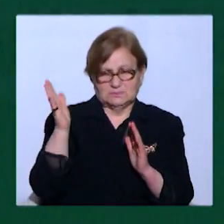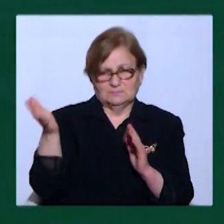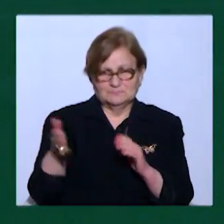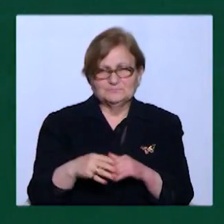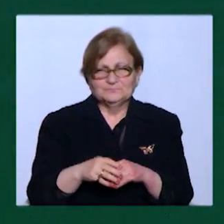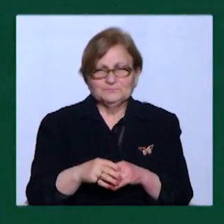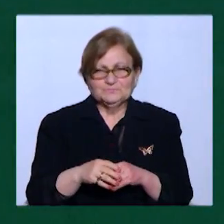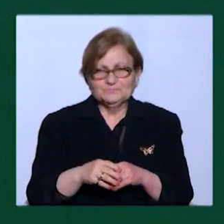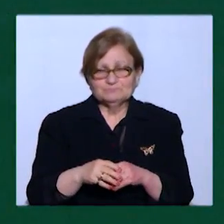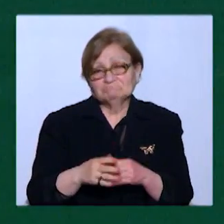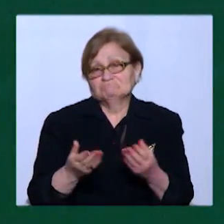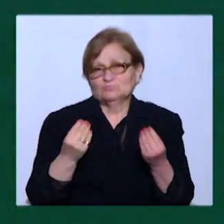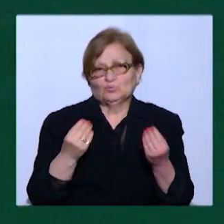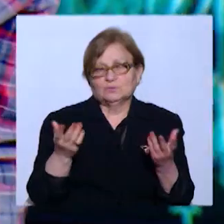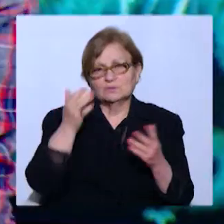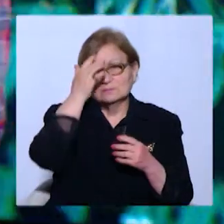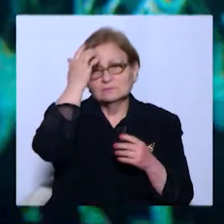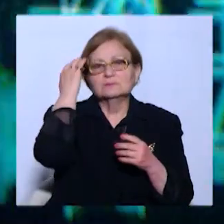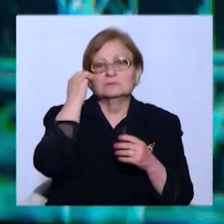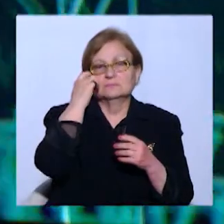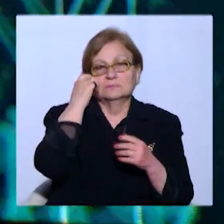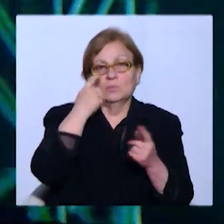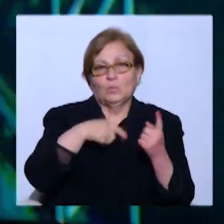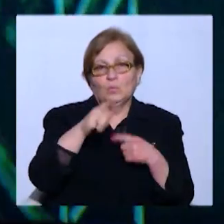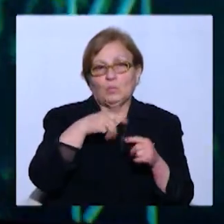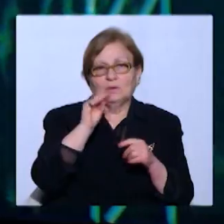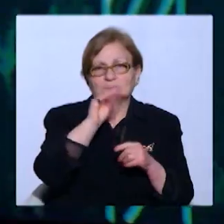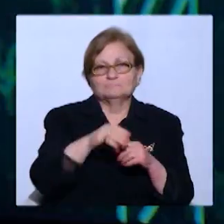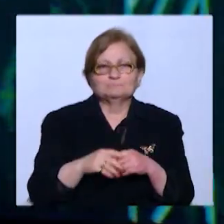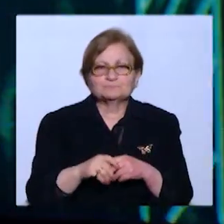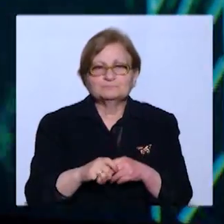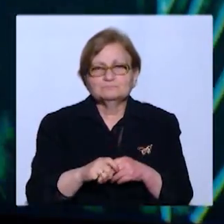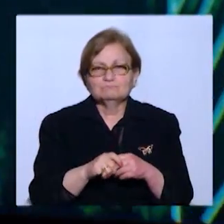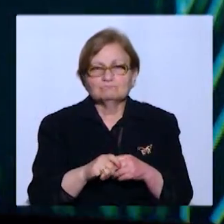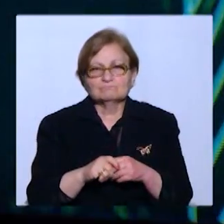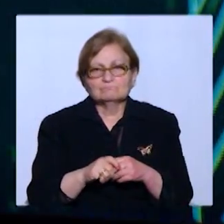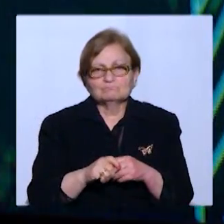6-ზე. მშვენიერია, დავაბრუნო ეს ღერი უკან. ასე.